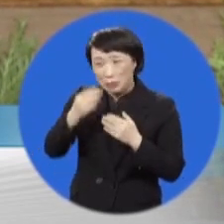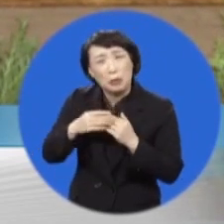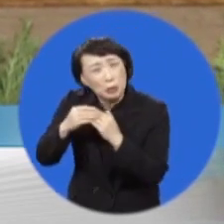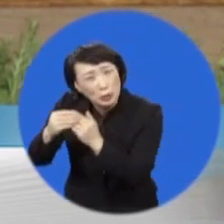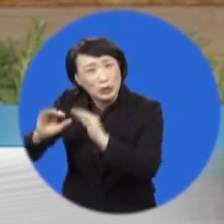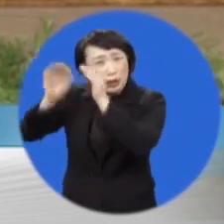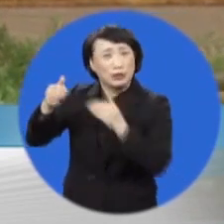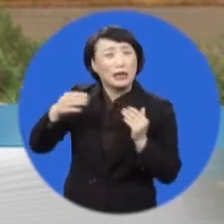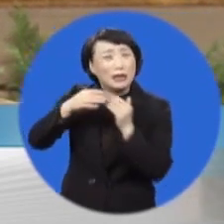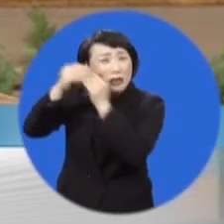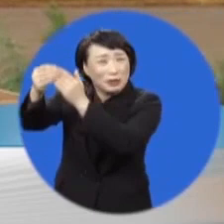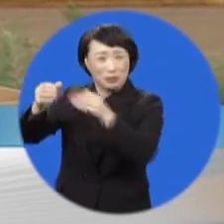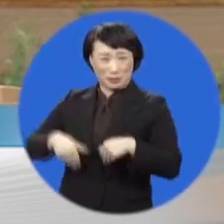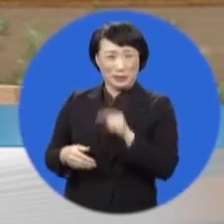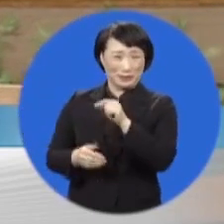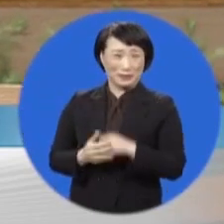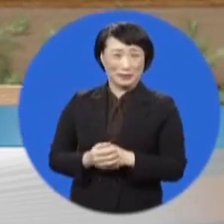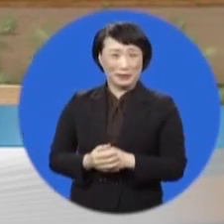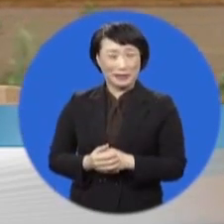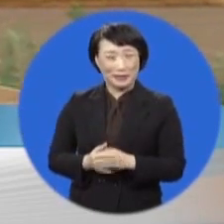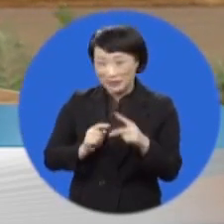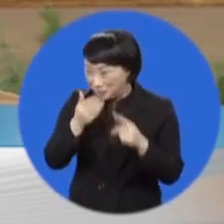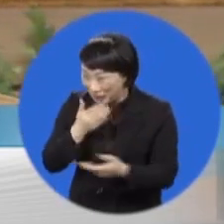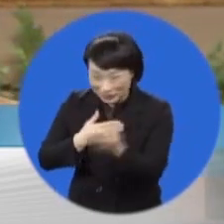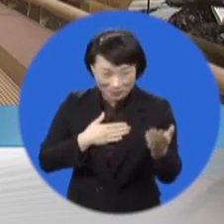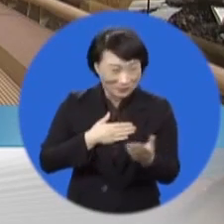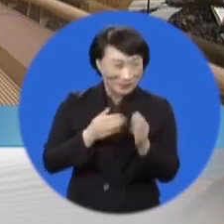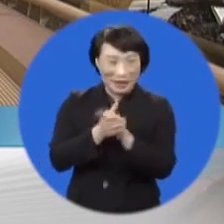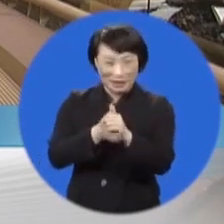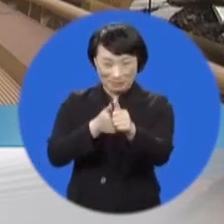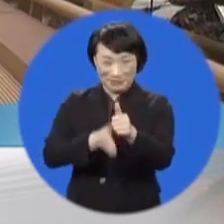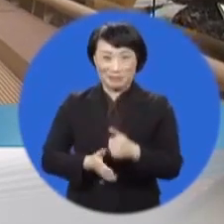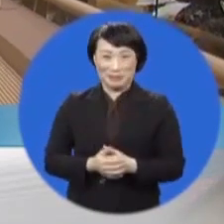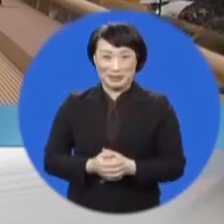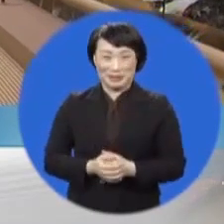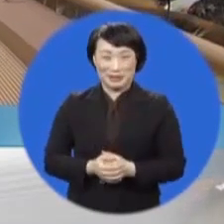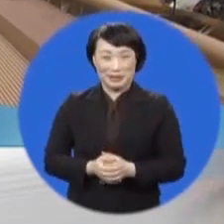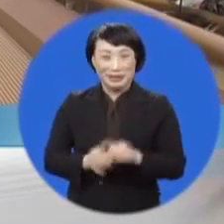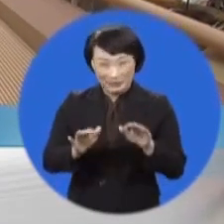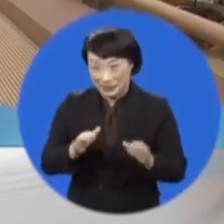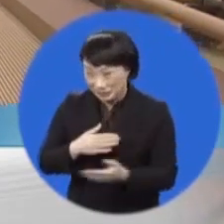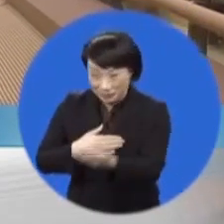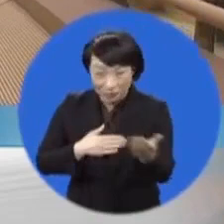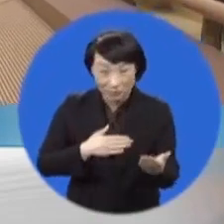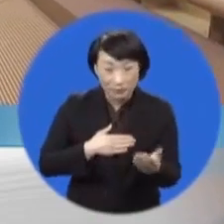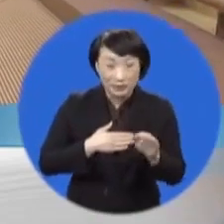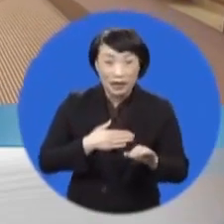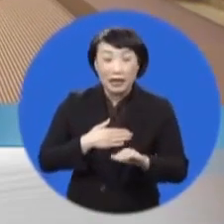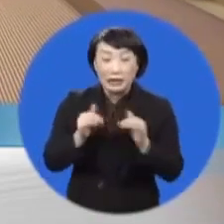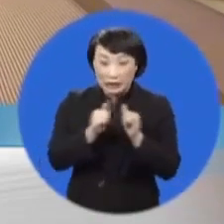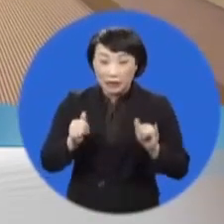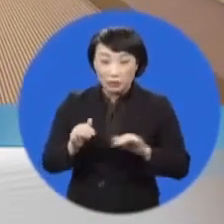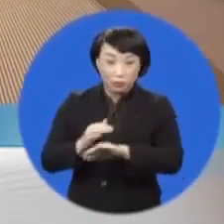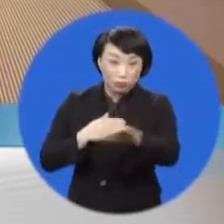천국까지 인도의 틀 거지 하러 들어 숨은 아멘 앞서 여러분 왜 왜 2인데